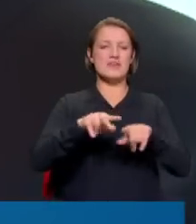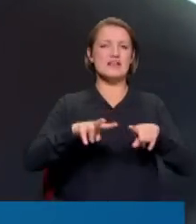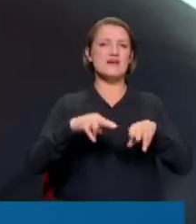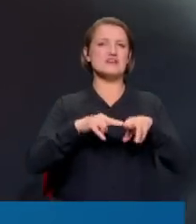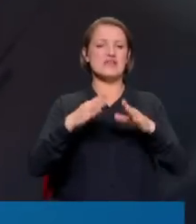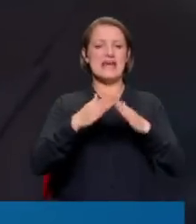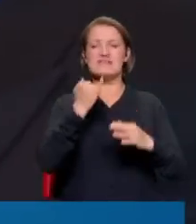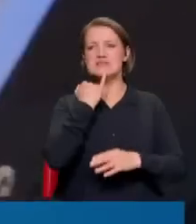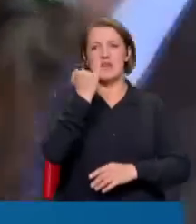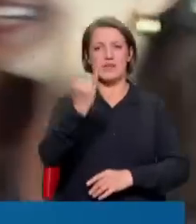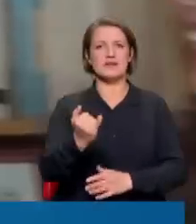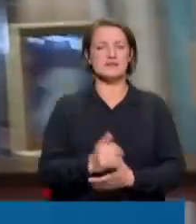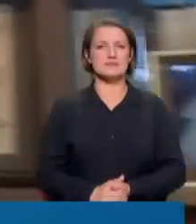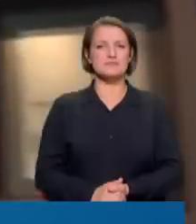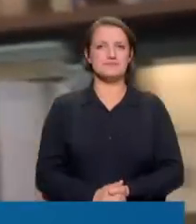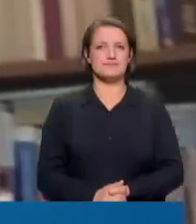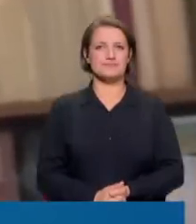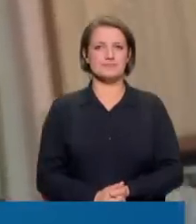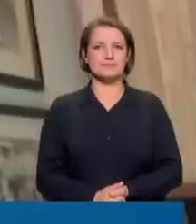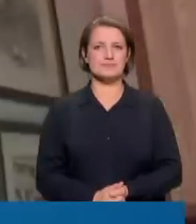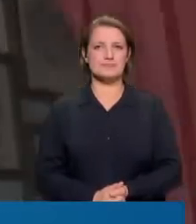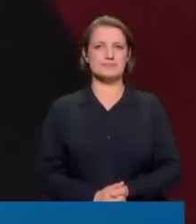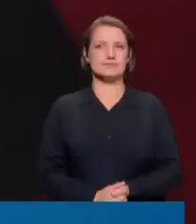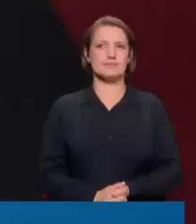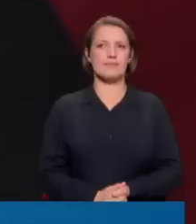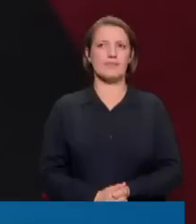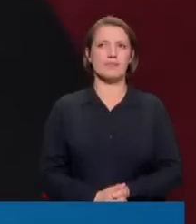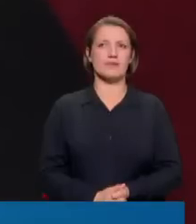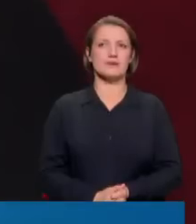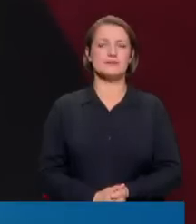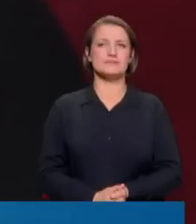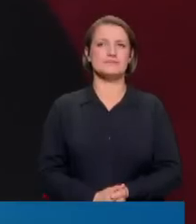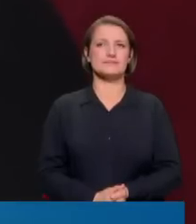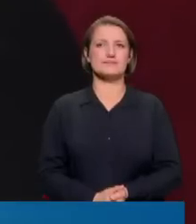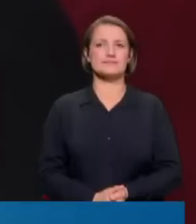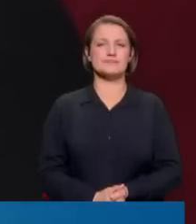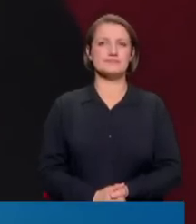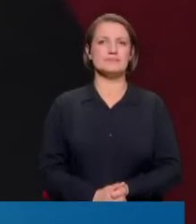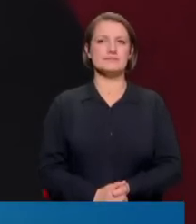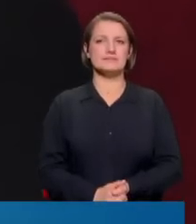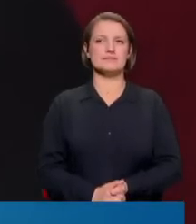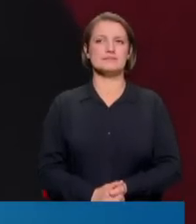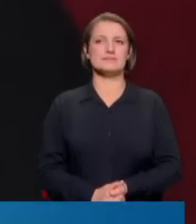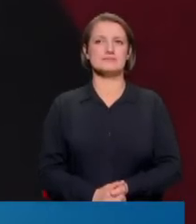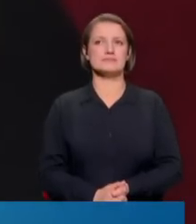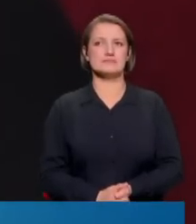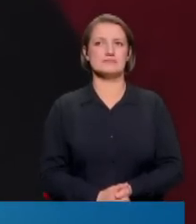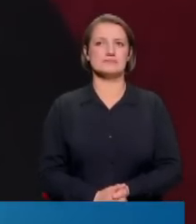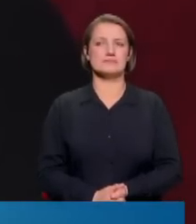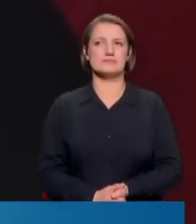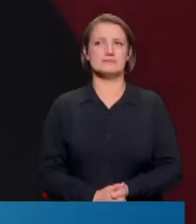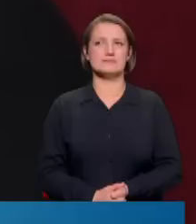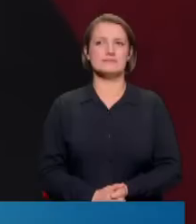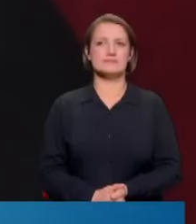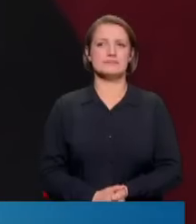Kışlalı evinde ziyaret etti atatürkçülüğü anlatmıştı tabii gerçekten de olağanüstü yani